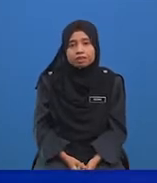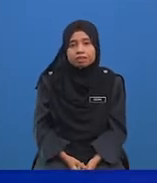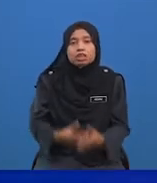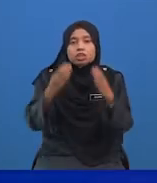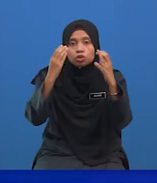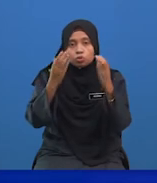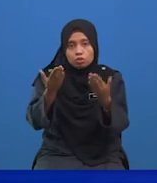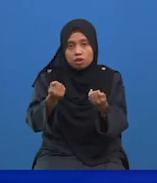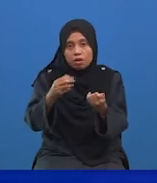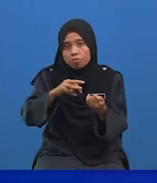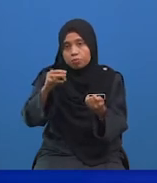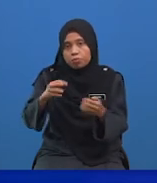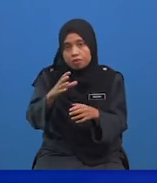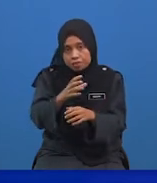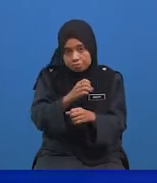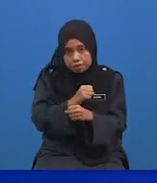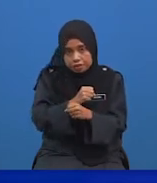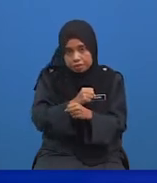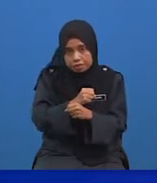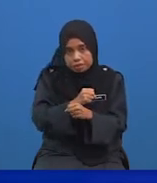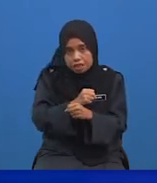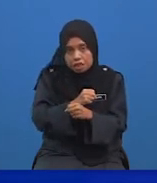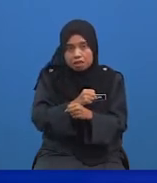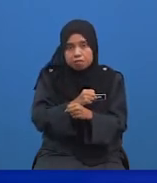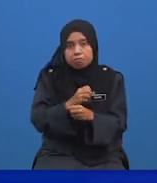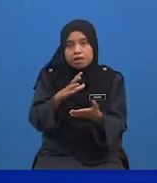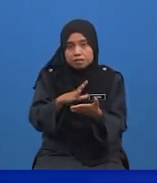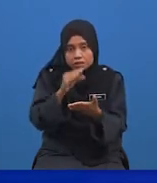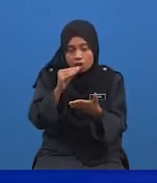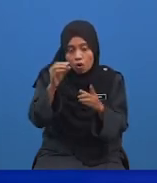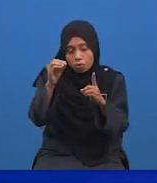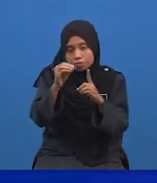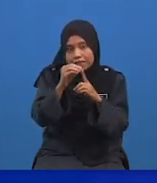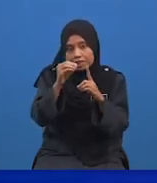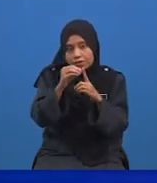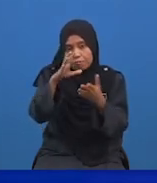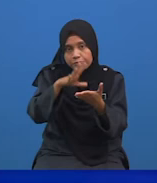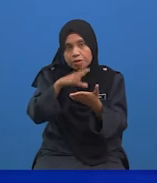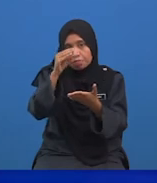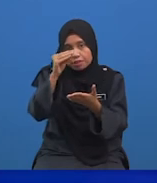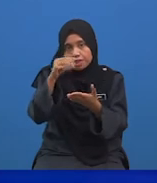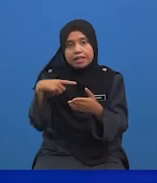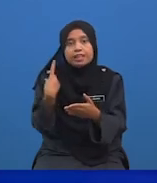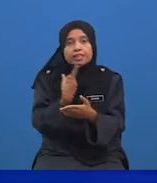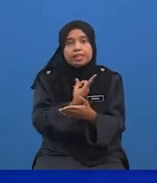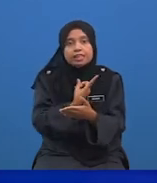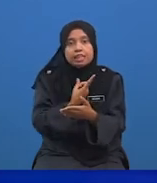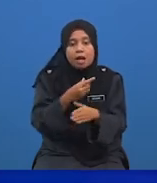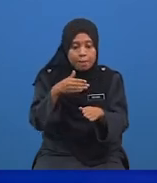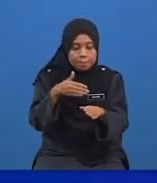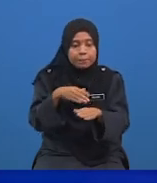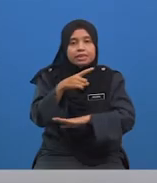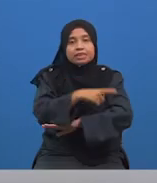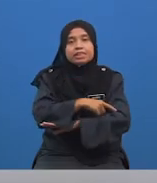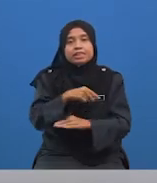Cikgu harap murid-murid dapat menguasai objektif pembelajaran kita pada hari